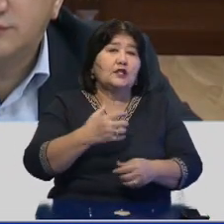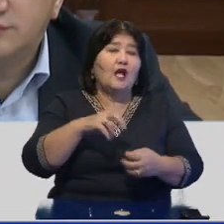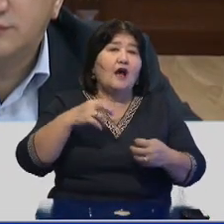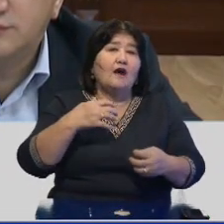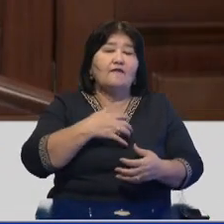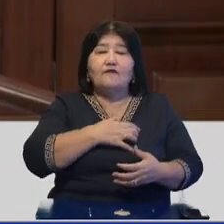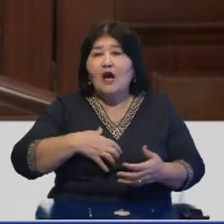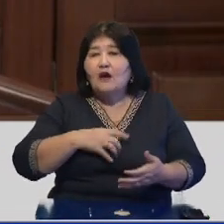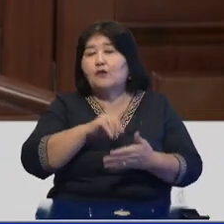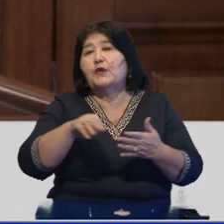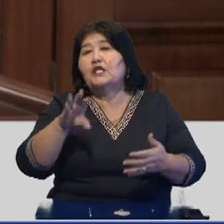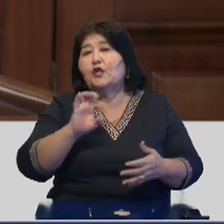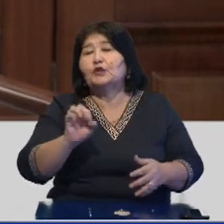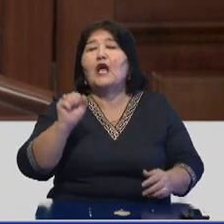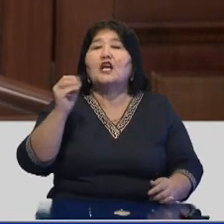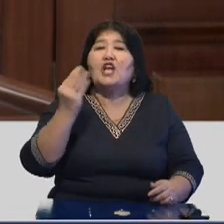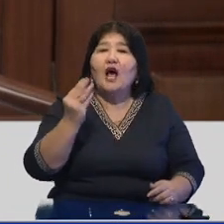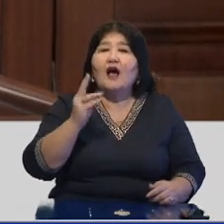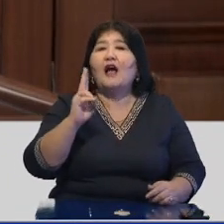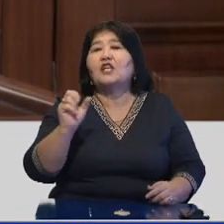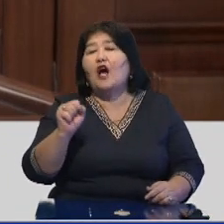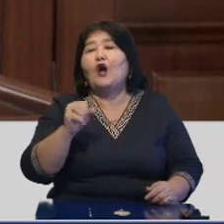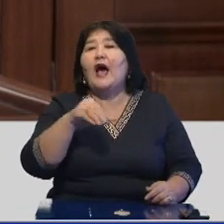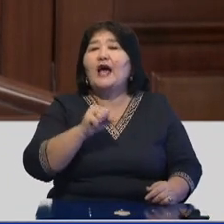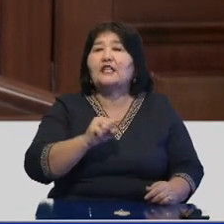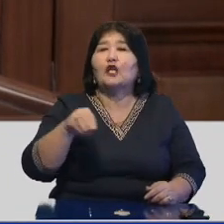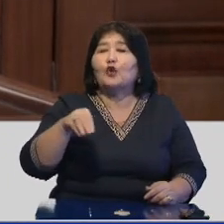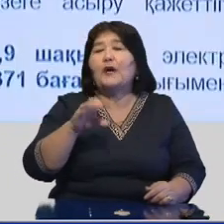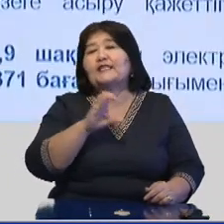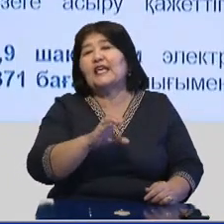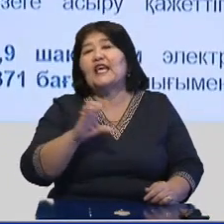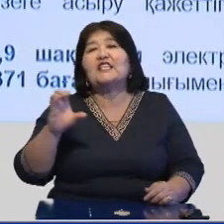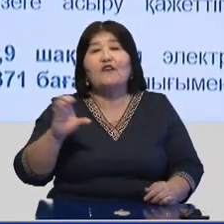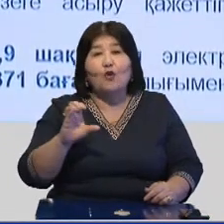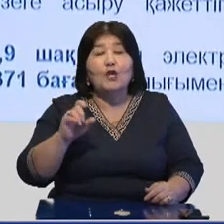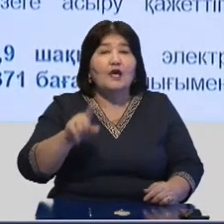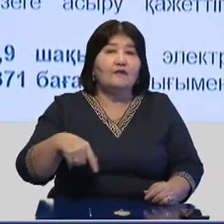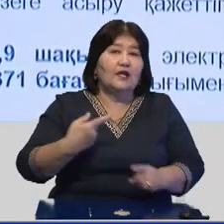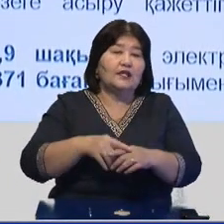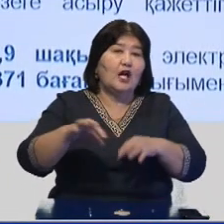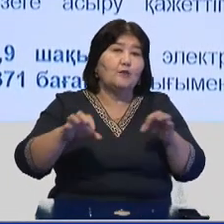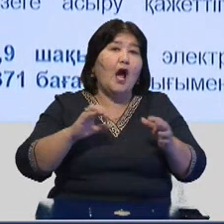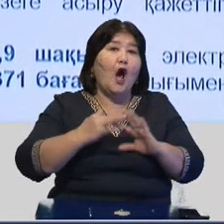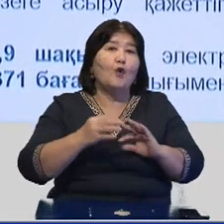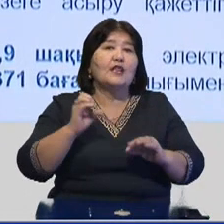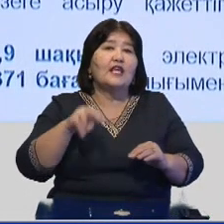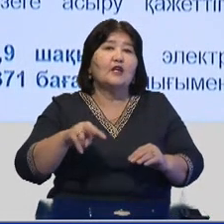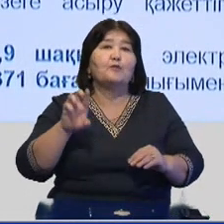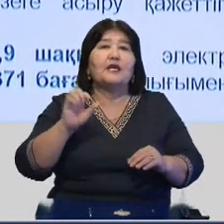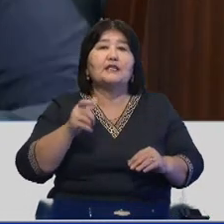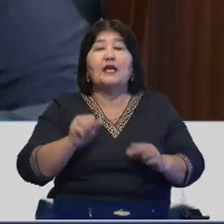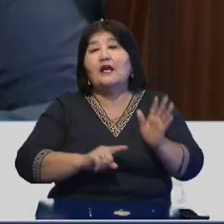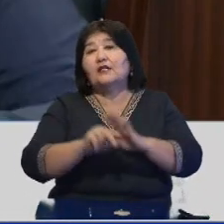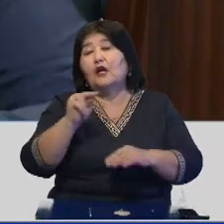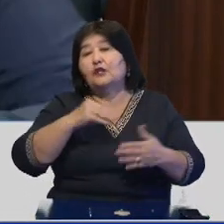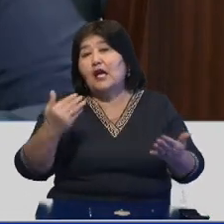в посёлке ризу Шаган калжан Аскар тух матов и сакин фулин в прошлом году в рамках проекта аул еби СГ начались